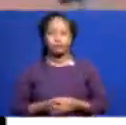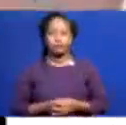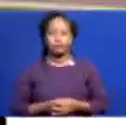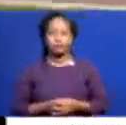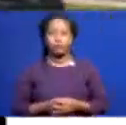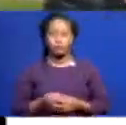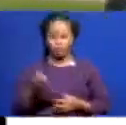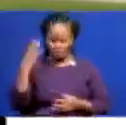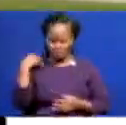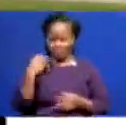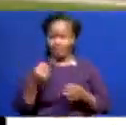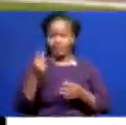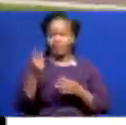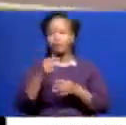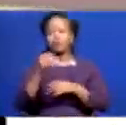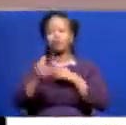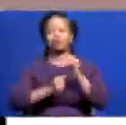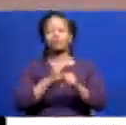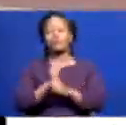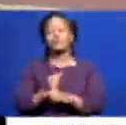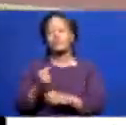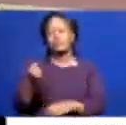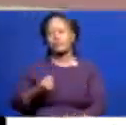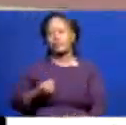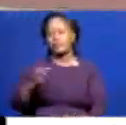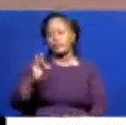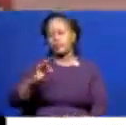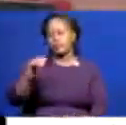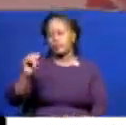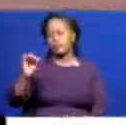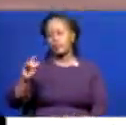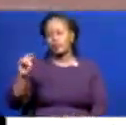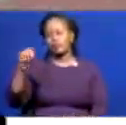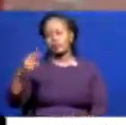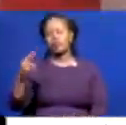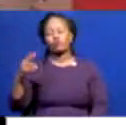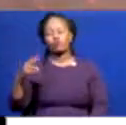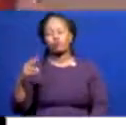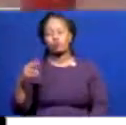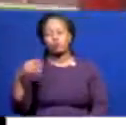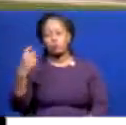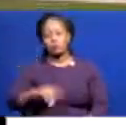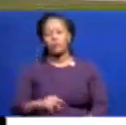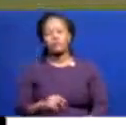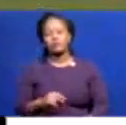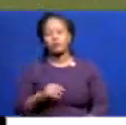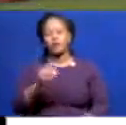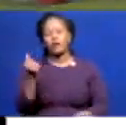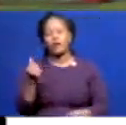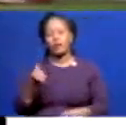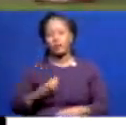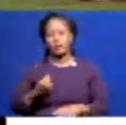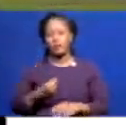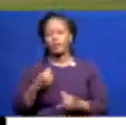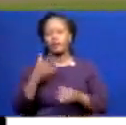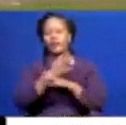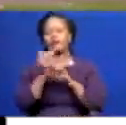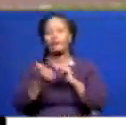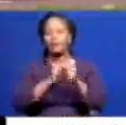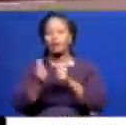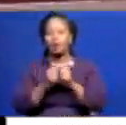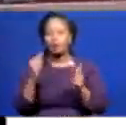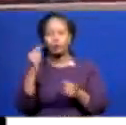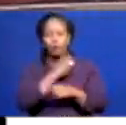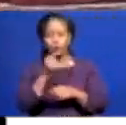Miaka miwili iliyopita, Faith Kipyegon alishindwa na Mwolanzi Sifan Hassan katika mojawapo ya mbio zenye ukinzani mkubwa, na atakuwa